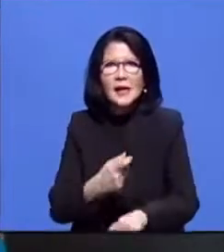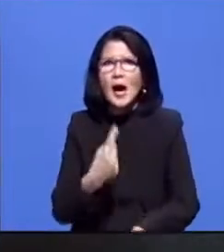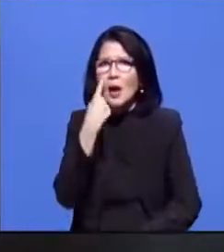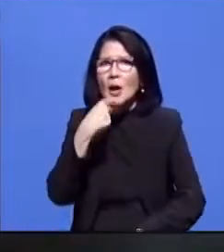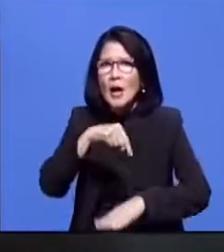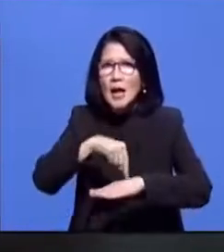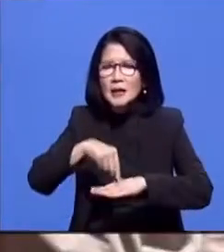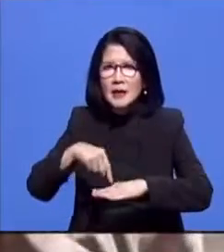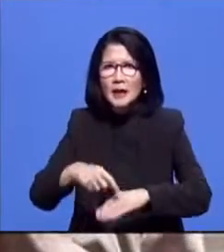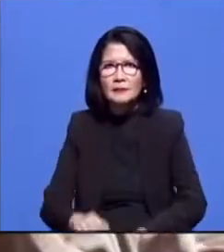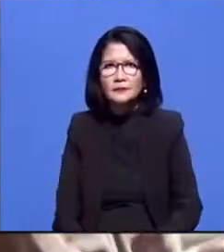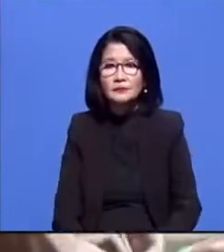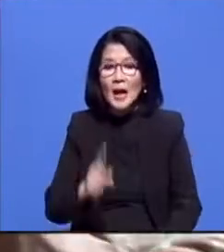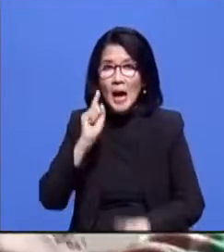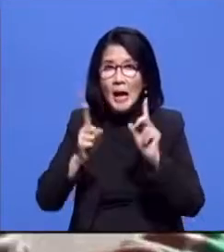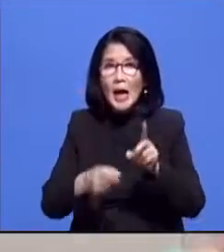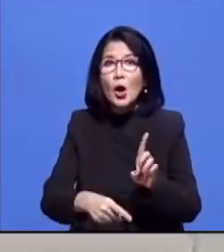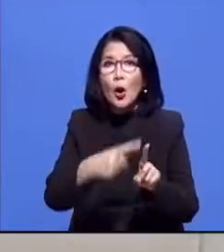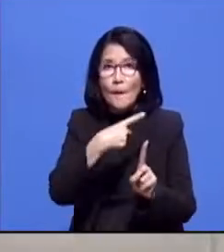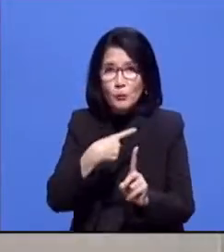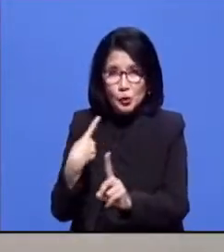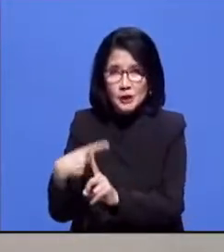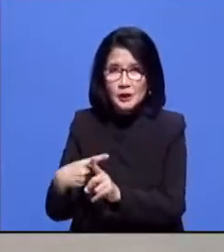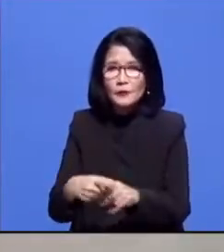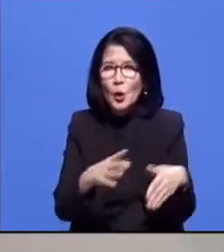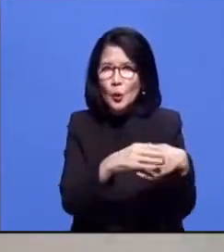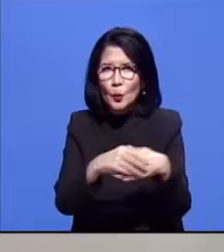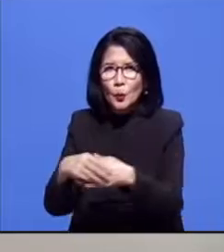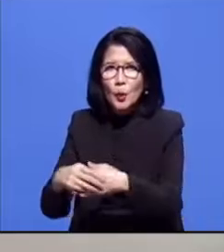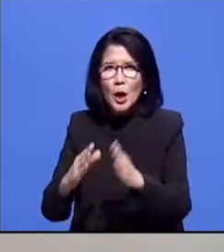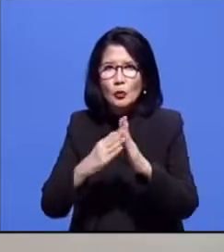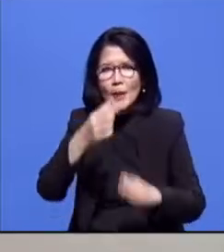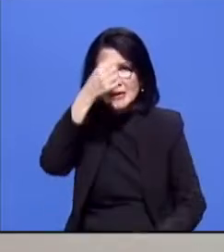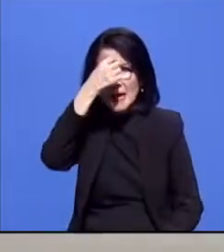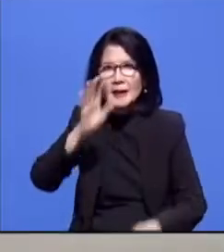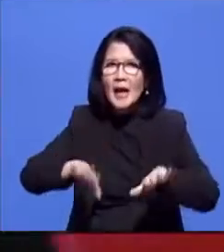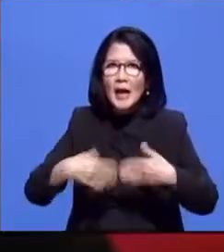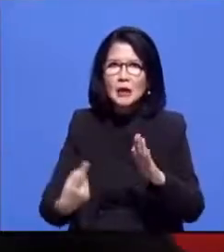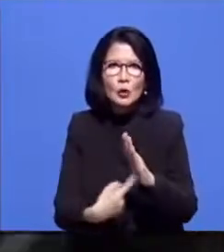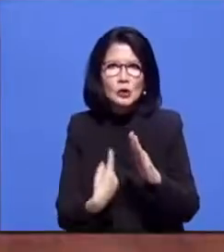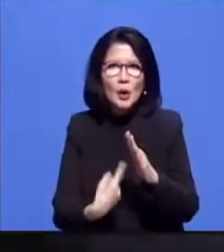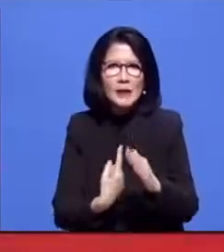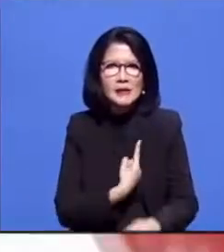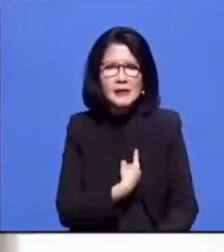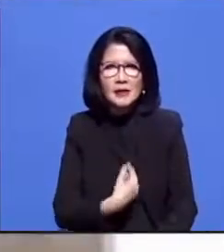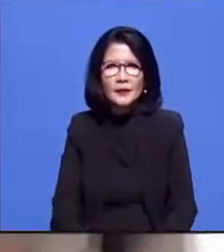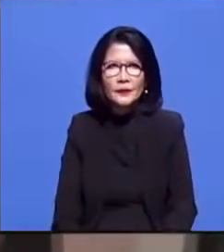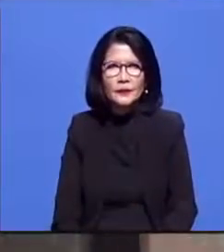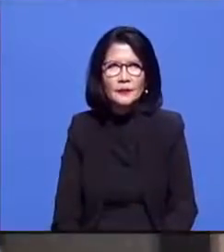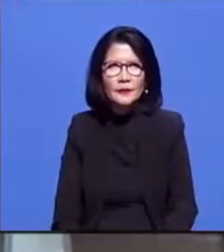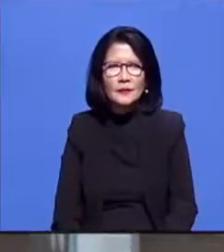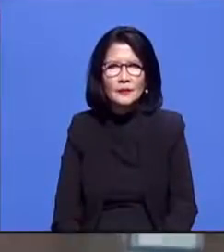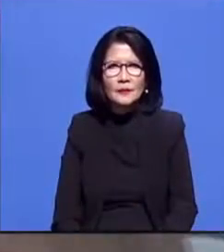pengendara. Jika ditemukan kasus positif, maka akan diarahkan ke rumah sakit atau isolasi mandiri. Tim